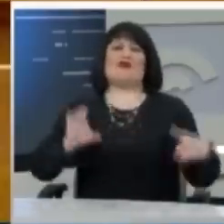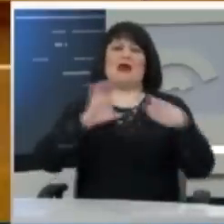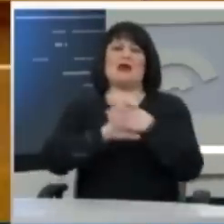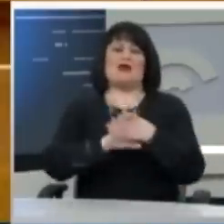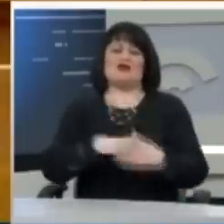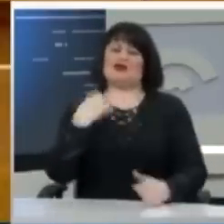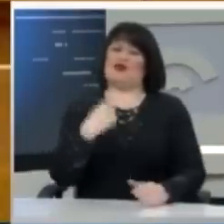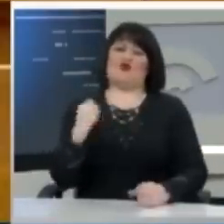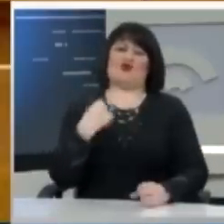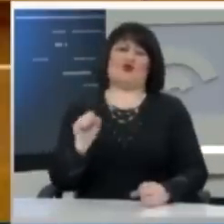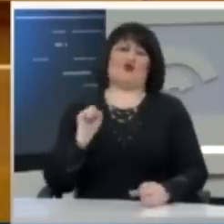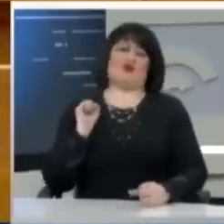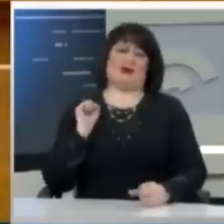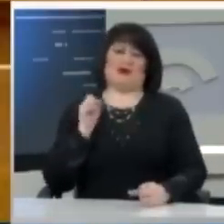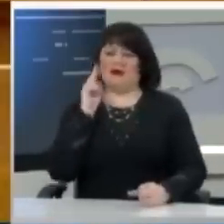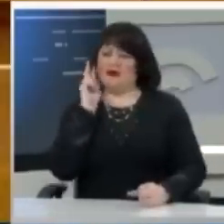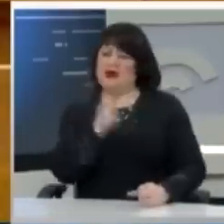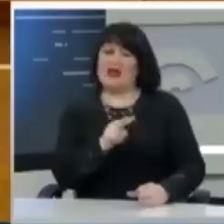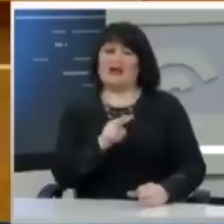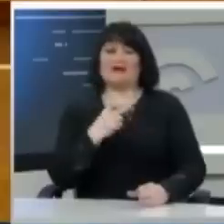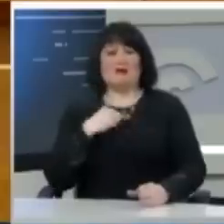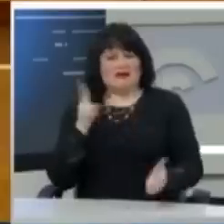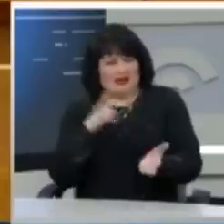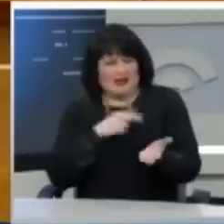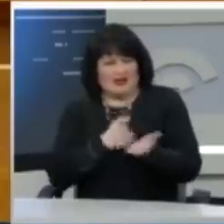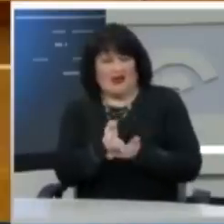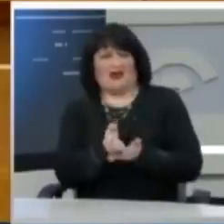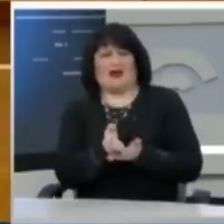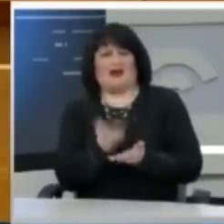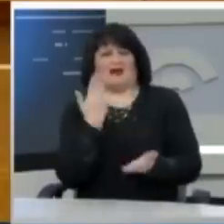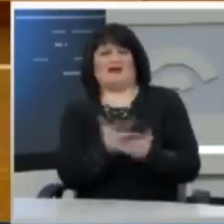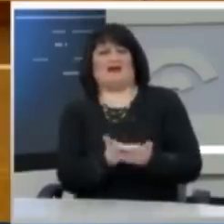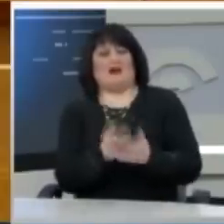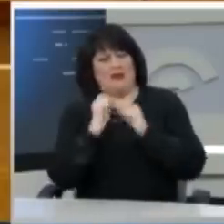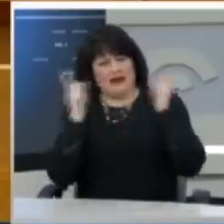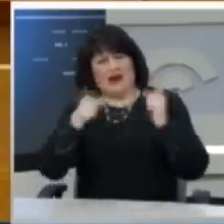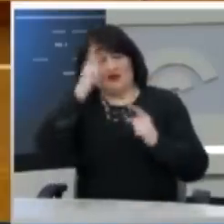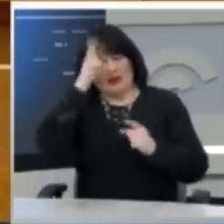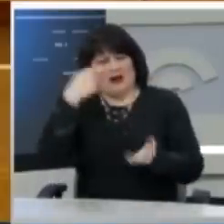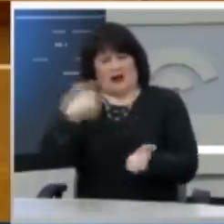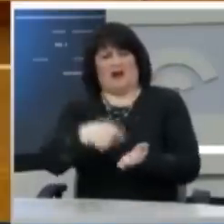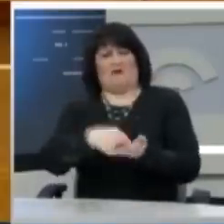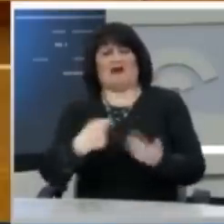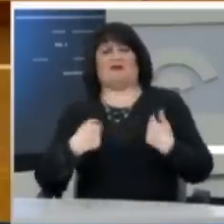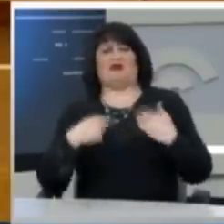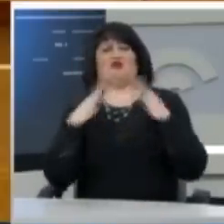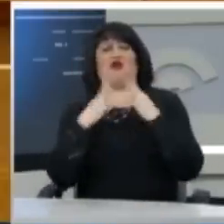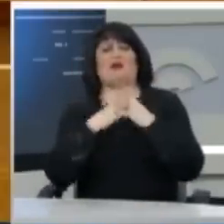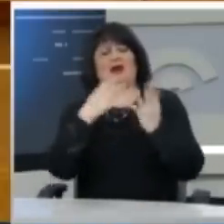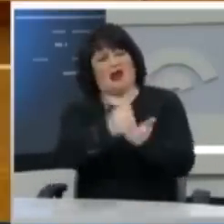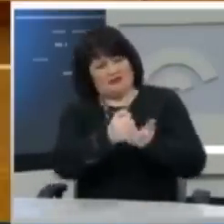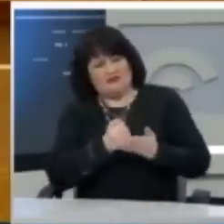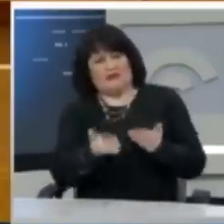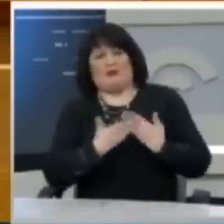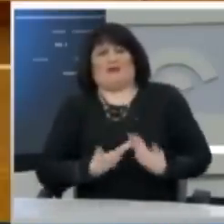Ένωσης να βγάλει συμπεράσματα στο δίκαιο αυτό αίτημα του λαού μας για να πληρώσει επιτέλους η Γερμανία τις πολεμικές